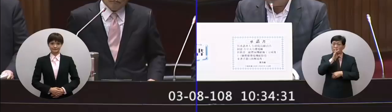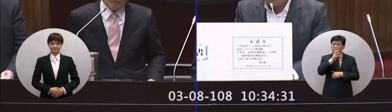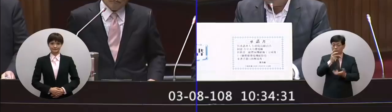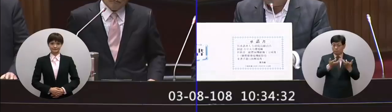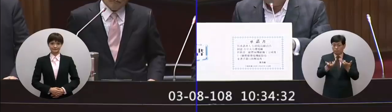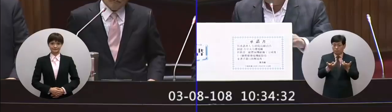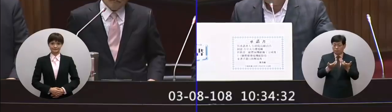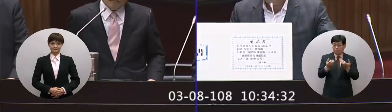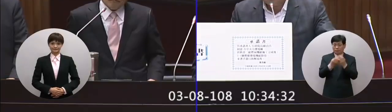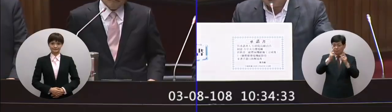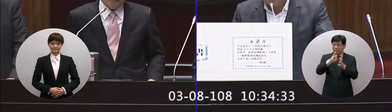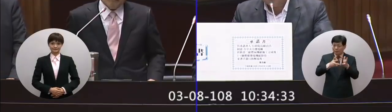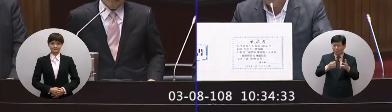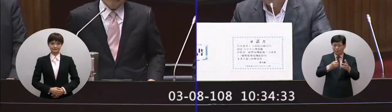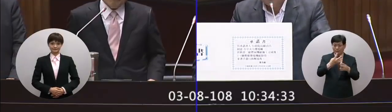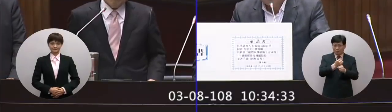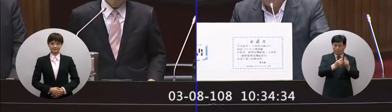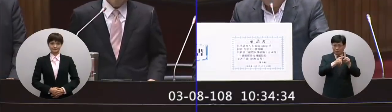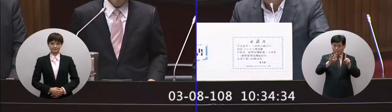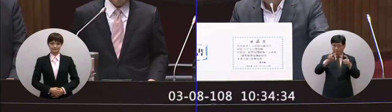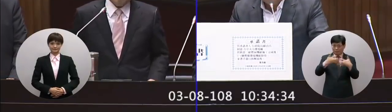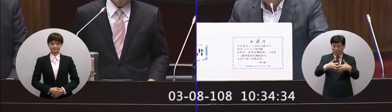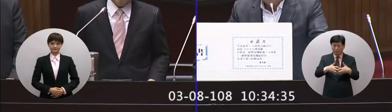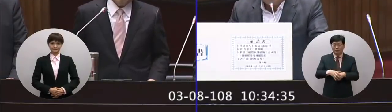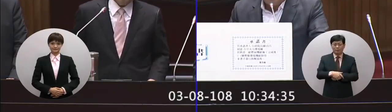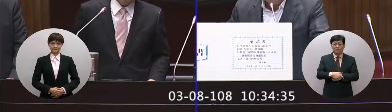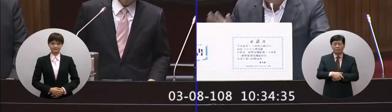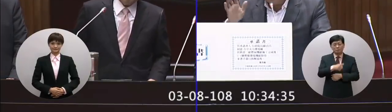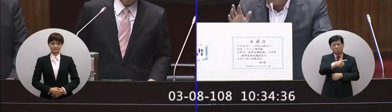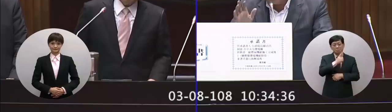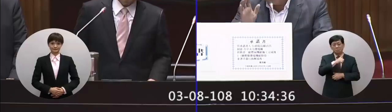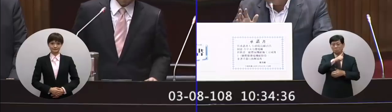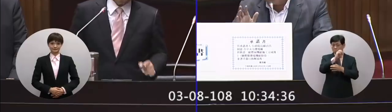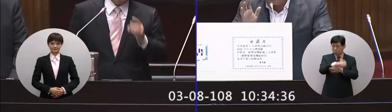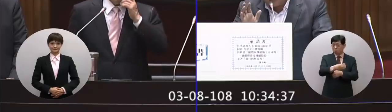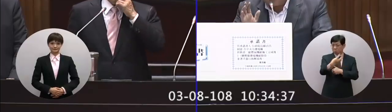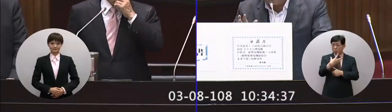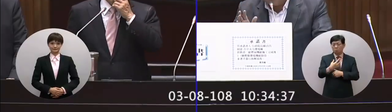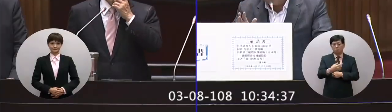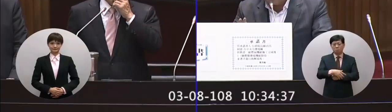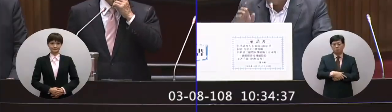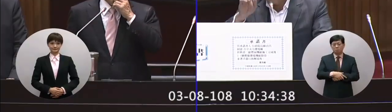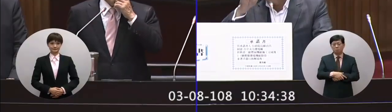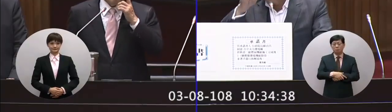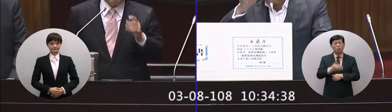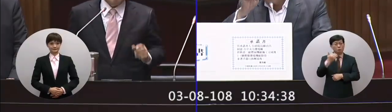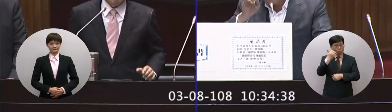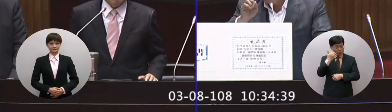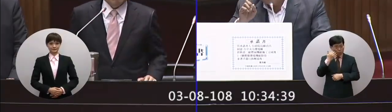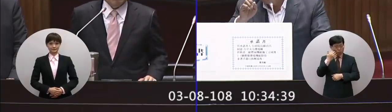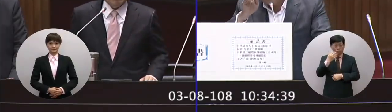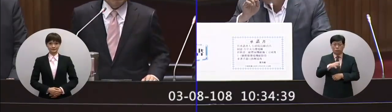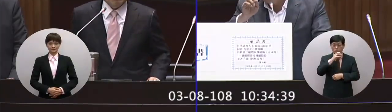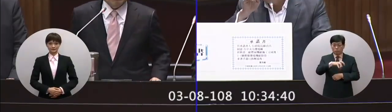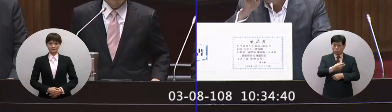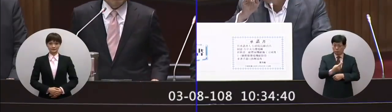火力发电厂哈一到四号机组的部分，那他做出了承诺，他说了哈，当燃